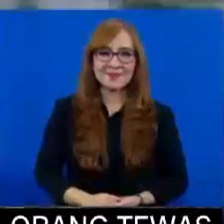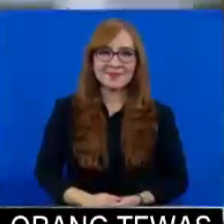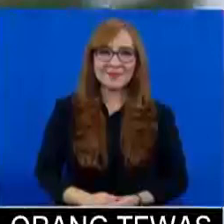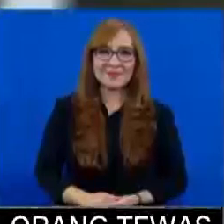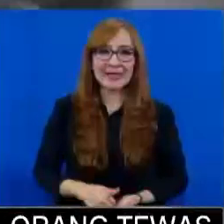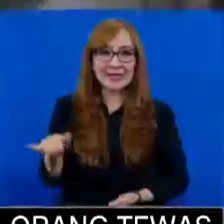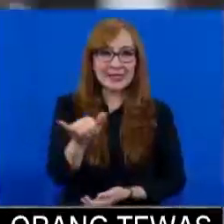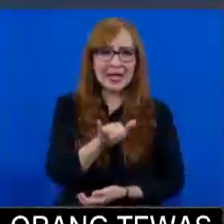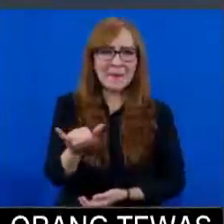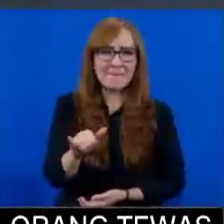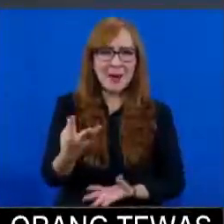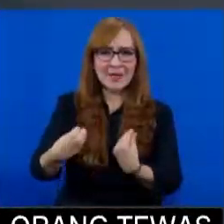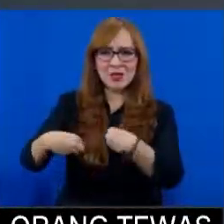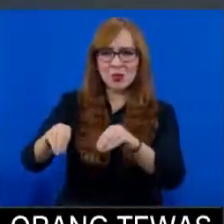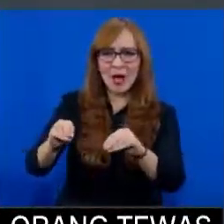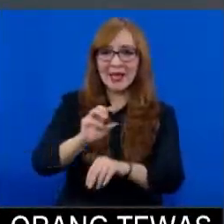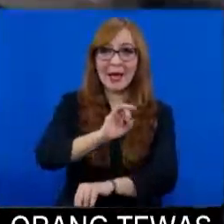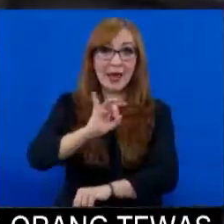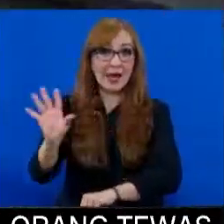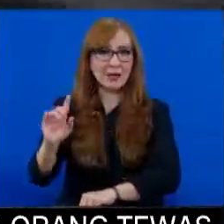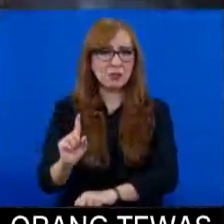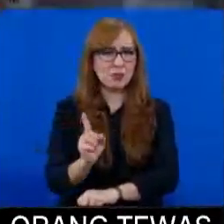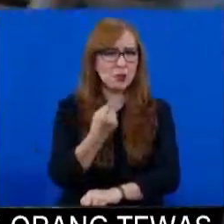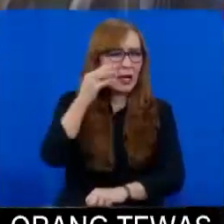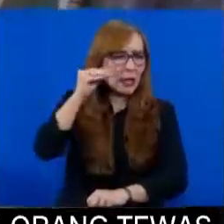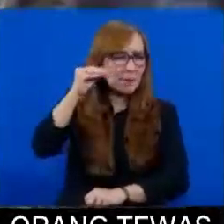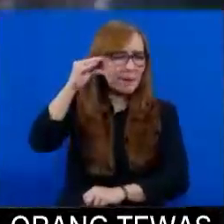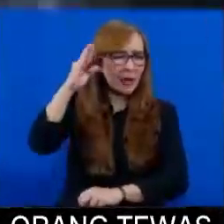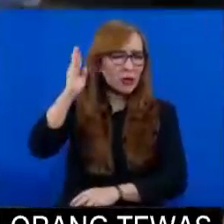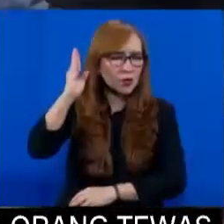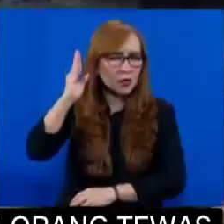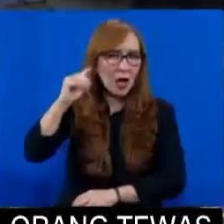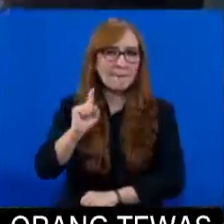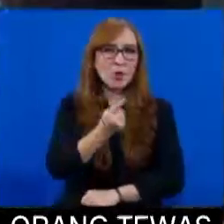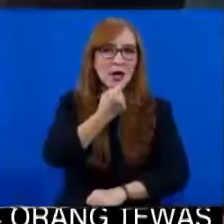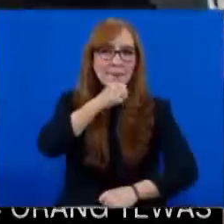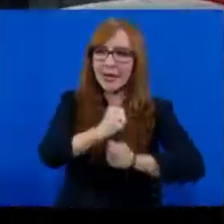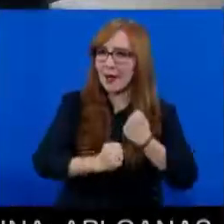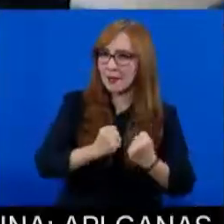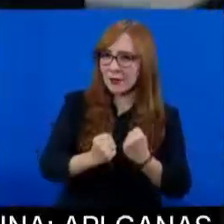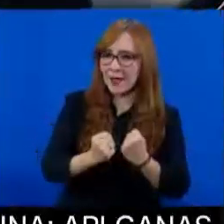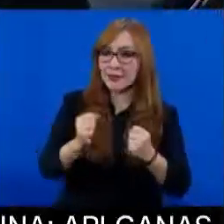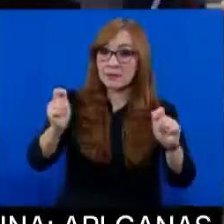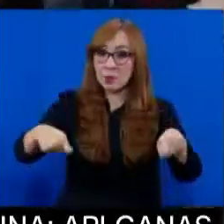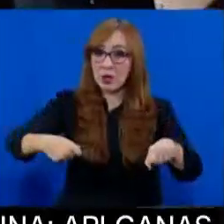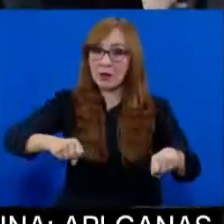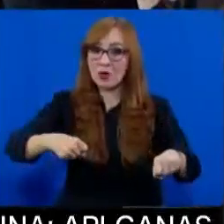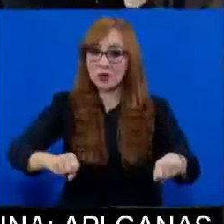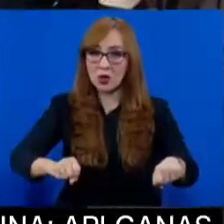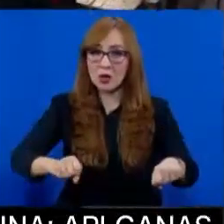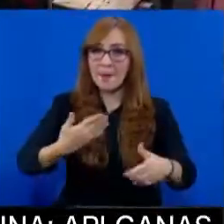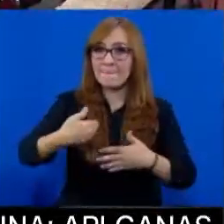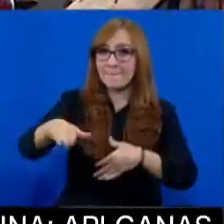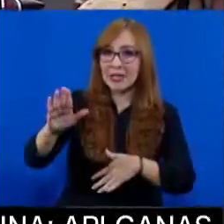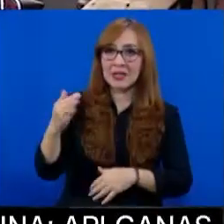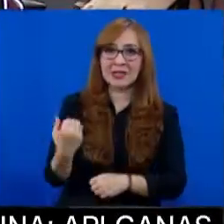Sama seperti pedagang soto kebanyakan, sedari subuh aktivitas telah dimulai. Kami berangkat menggunakan sepeda motor ke Pasar Karanganyar, Jakarta